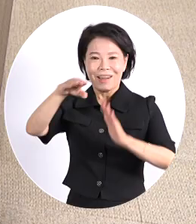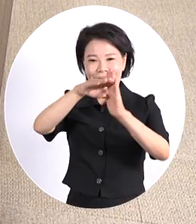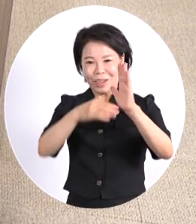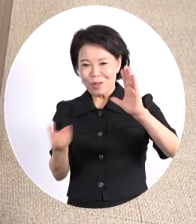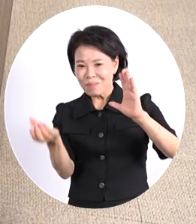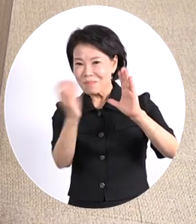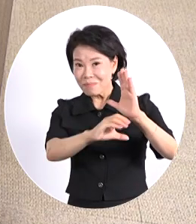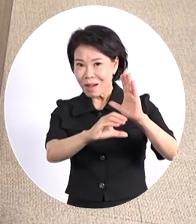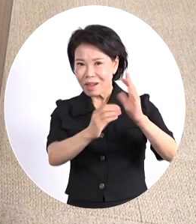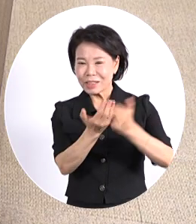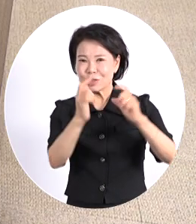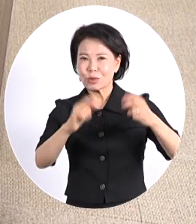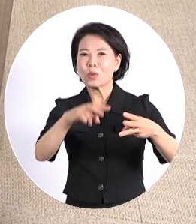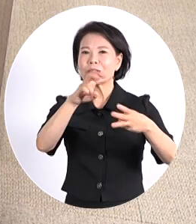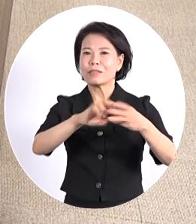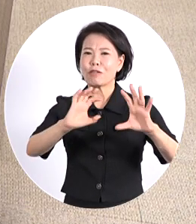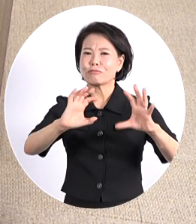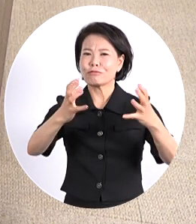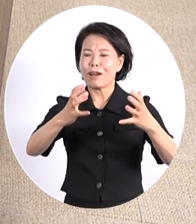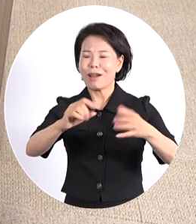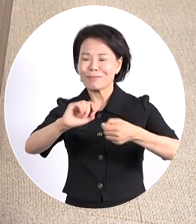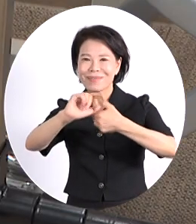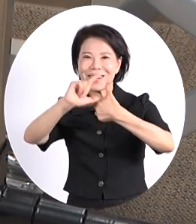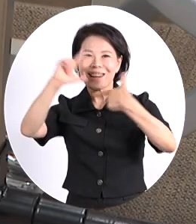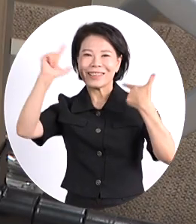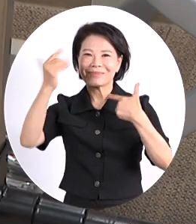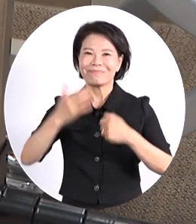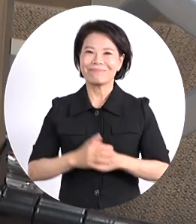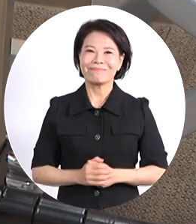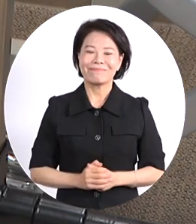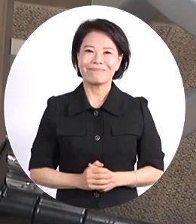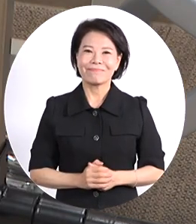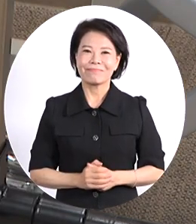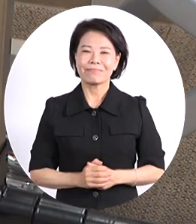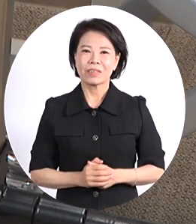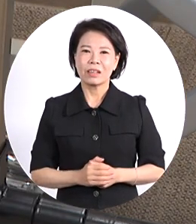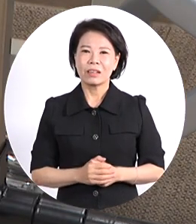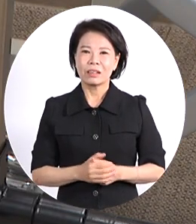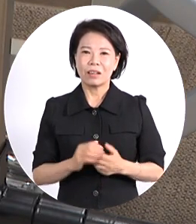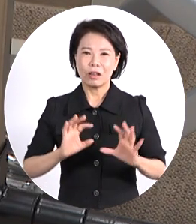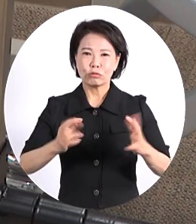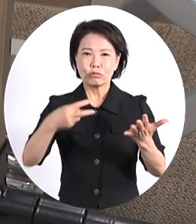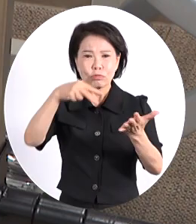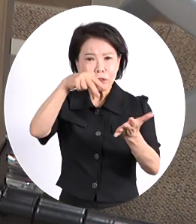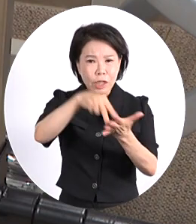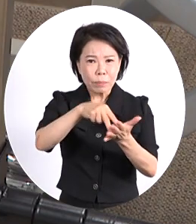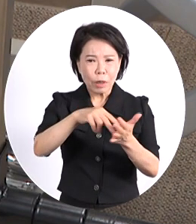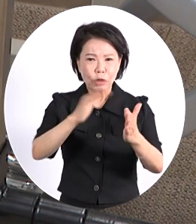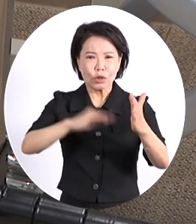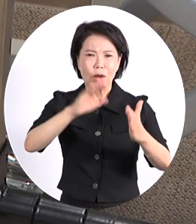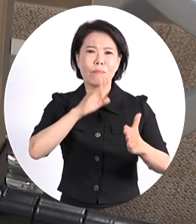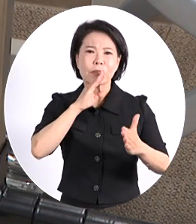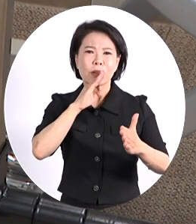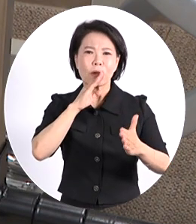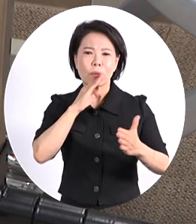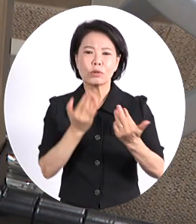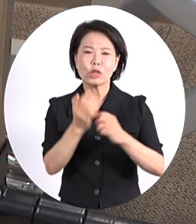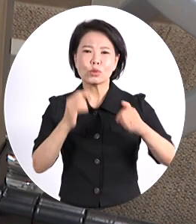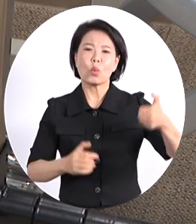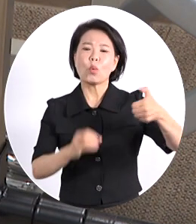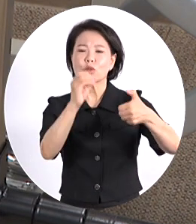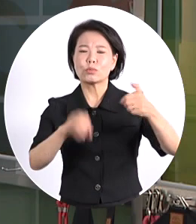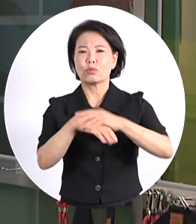포함돼 제주센터의 국가적 위상이 한층 높아졌습니다. 그동안 국립기관임에도 제주도가